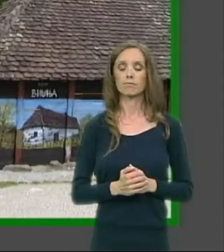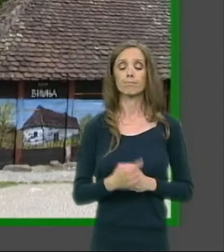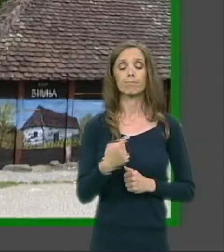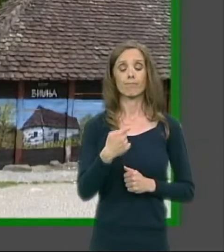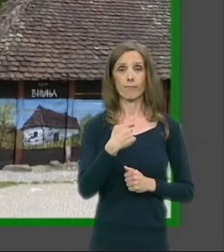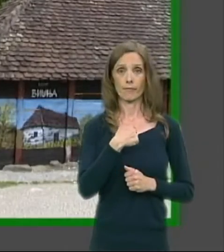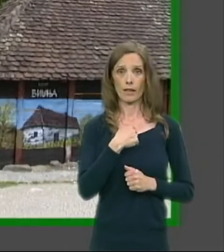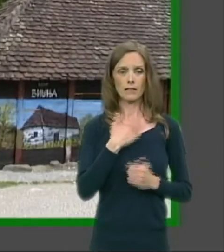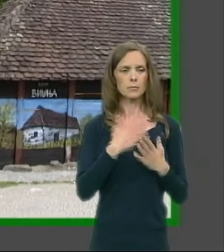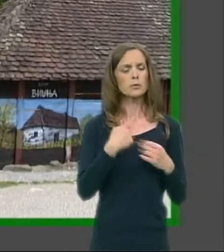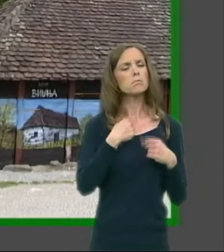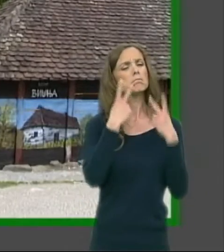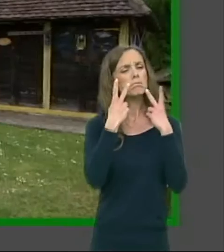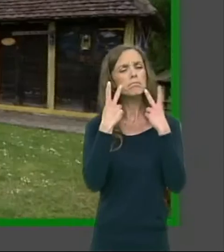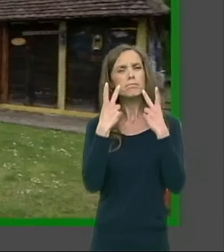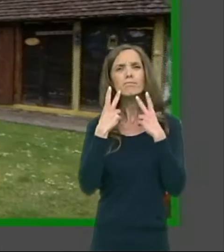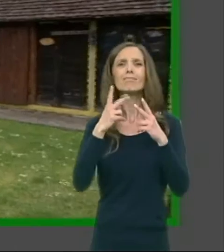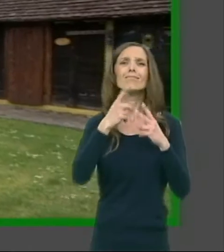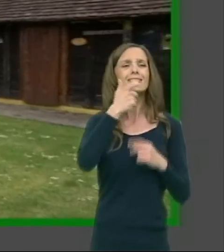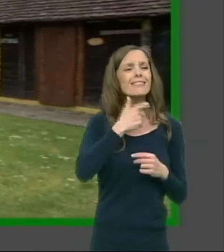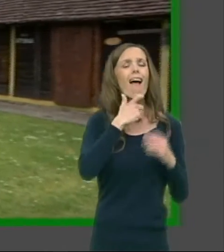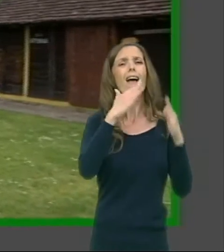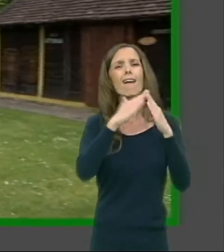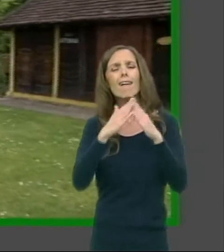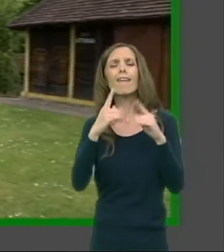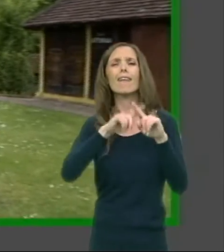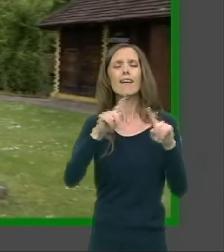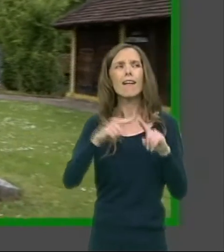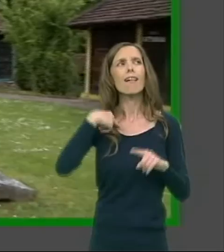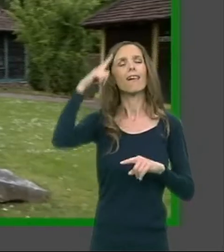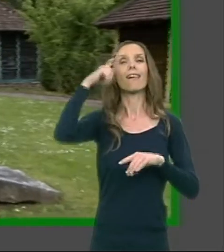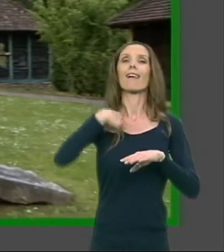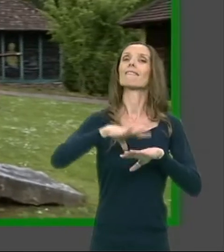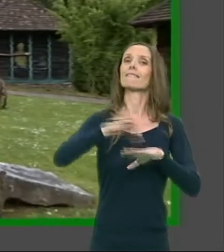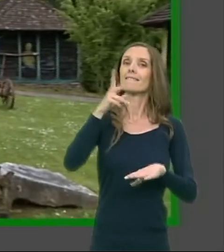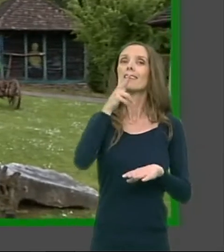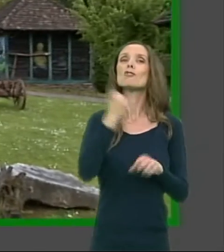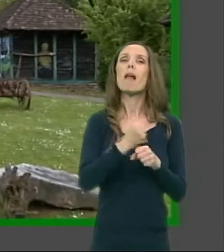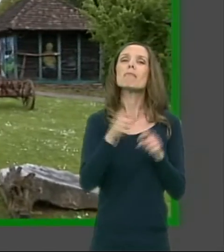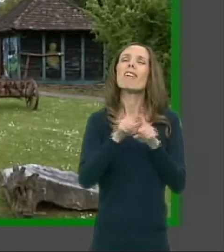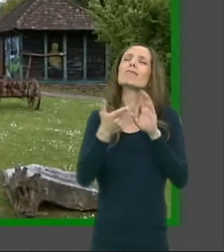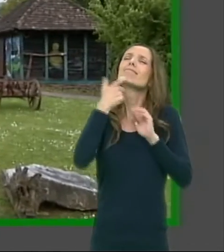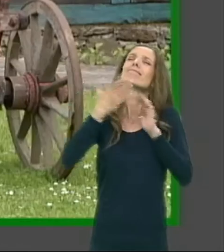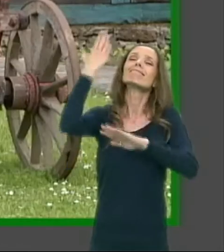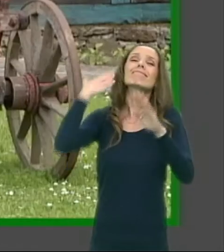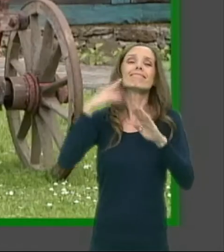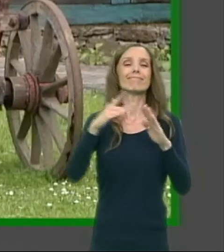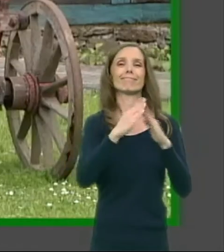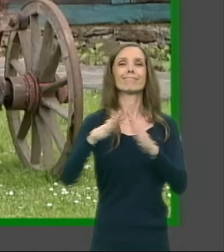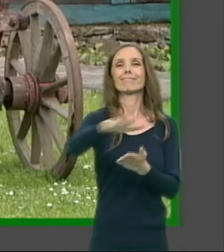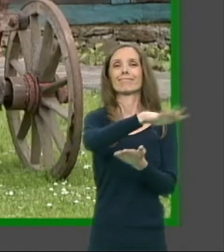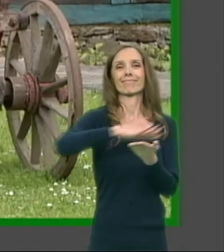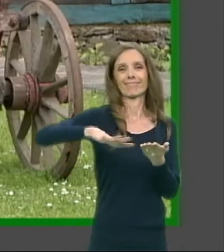Ja sam, videvši sve ove objekte stare, došao na ideju da napravim etno kompleks i da sa tim etno